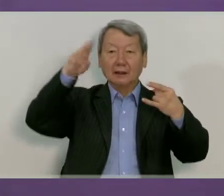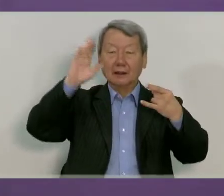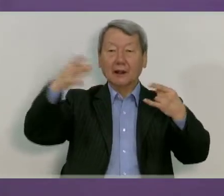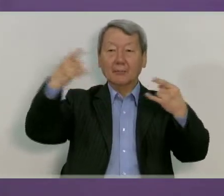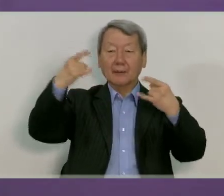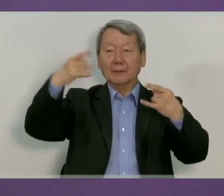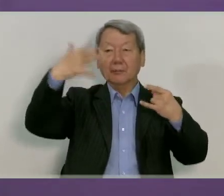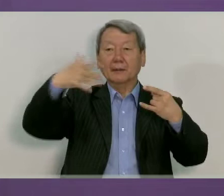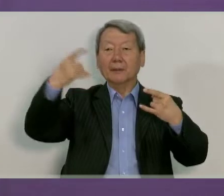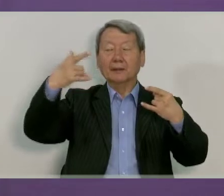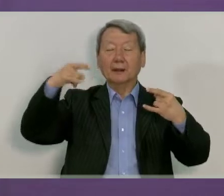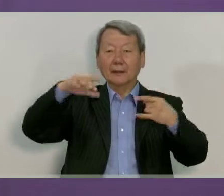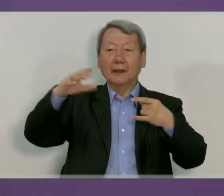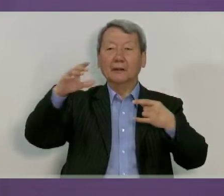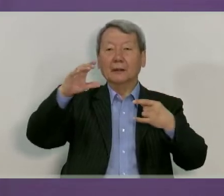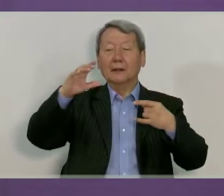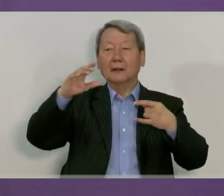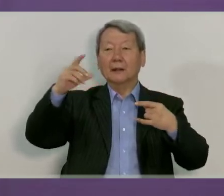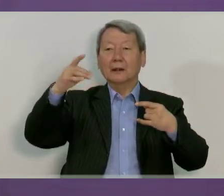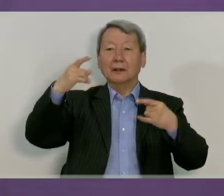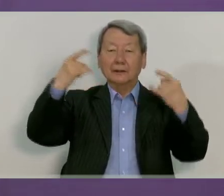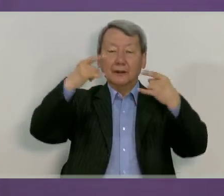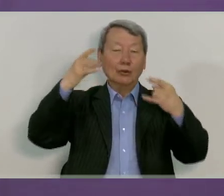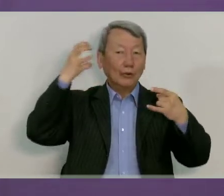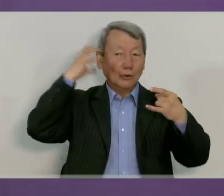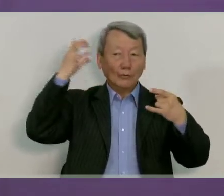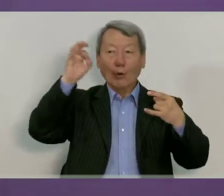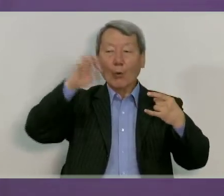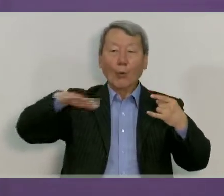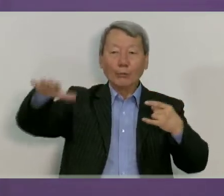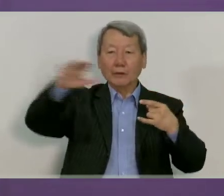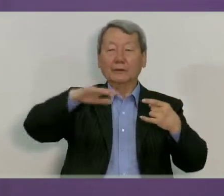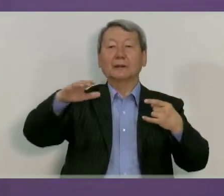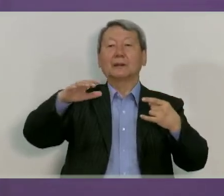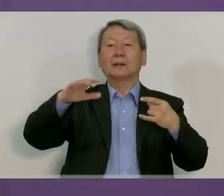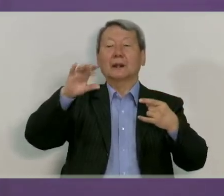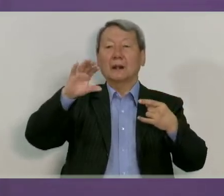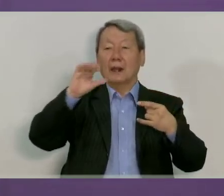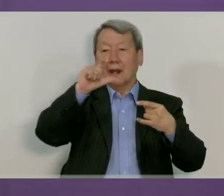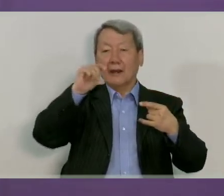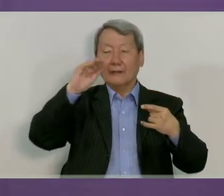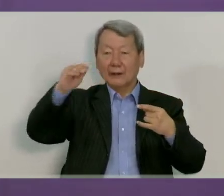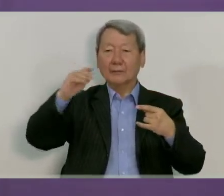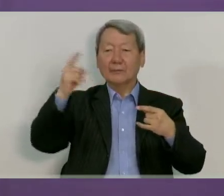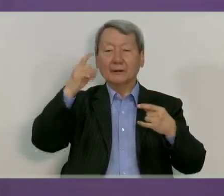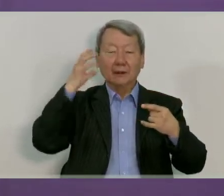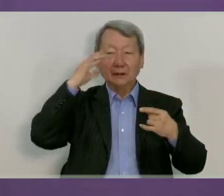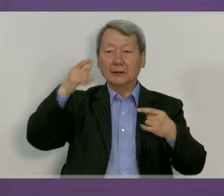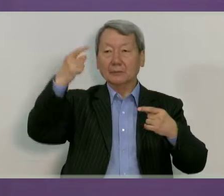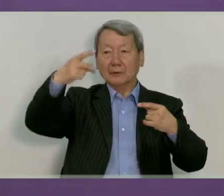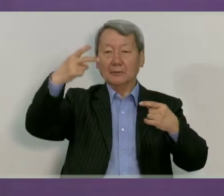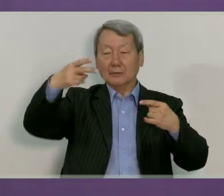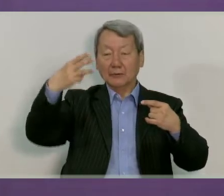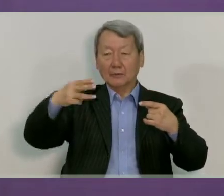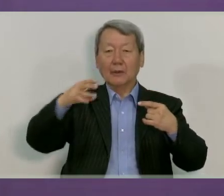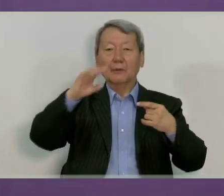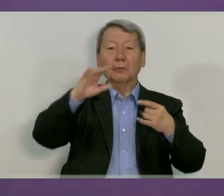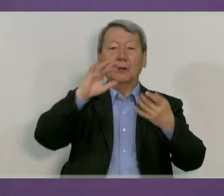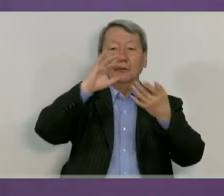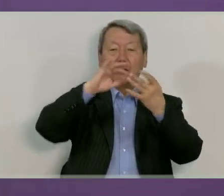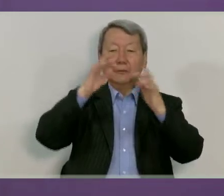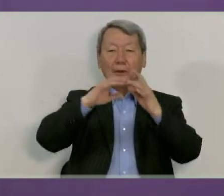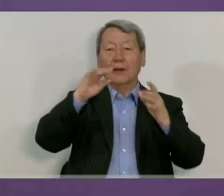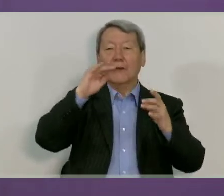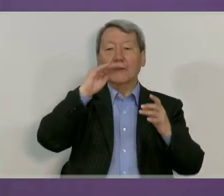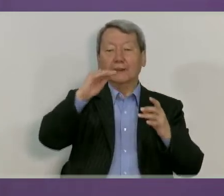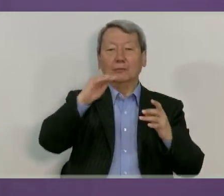Алатау 24, Пирамида, 5-чи канал телеканалдарынан облустук медиа борборлордон LFM, 1-чи радио, Кыргыз радиосу, Мин Кыял FM, Марал